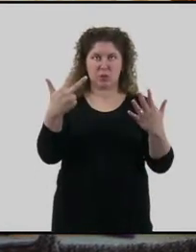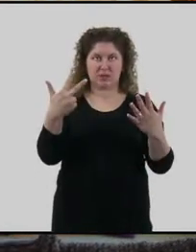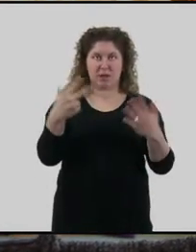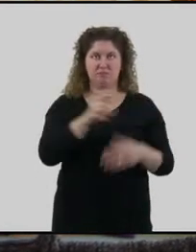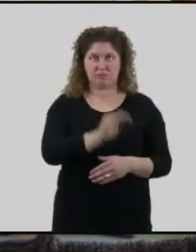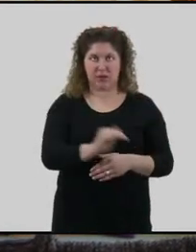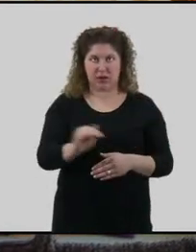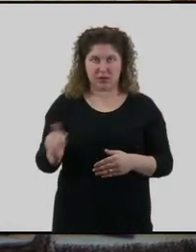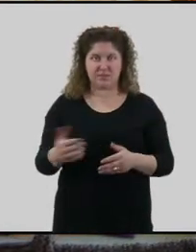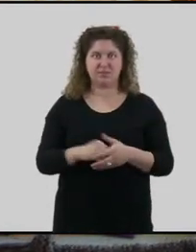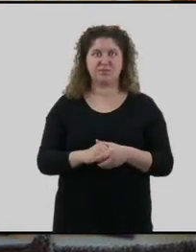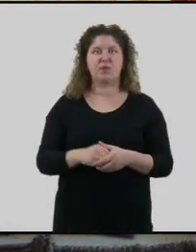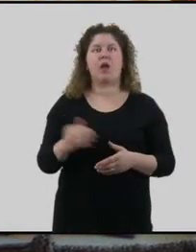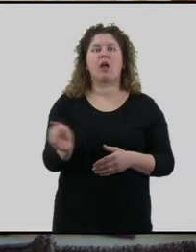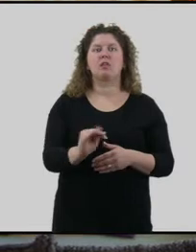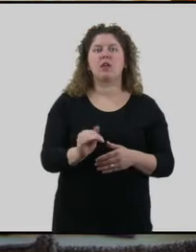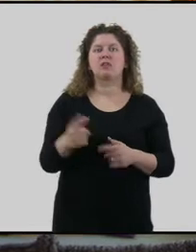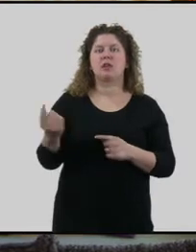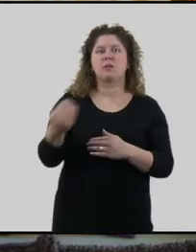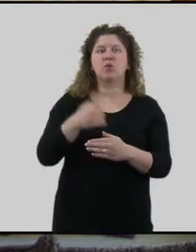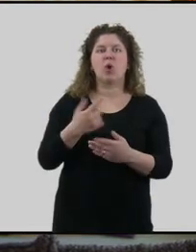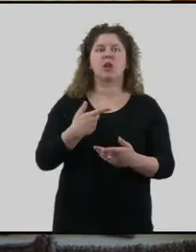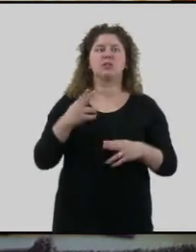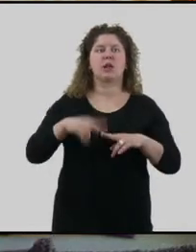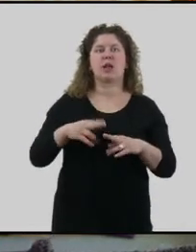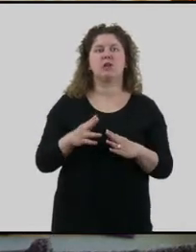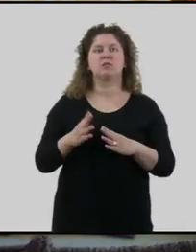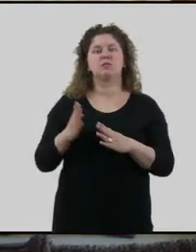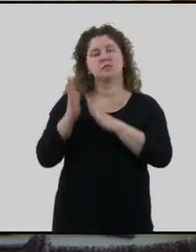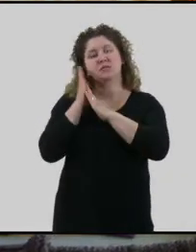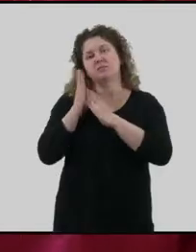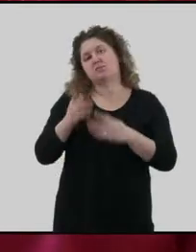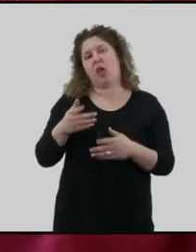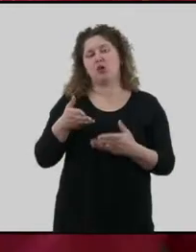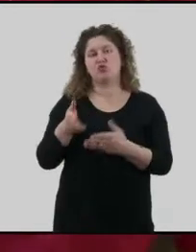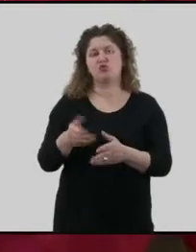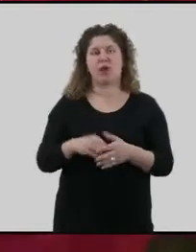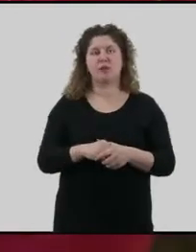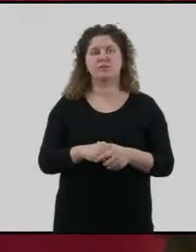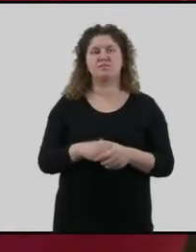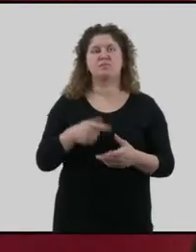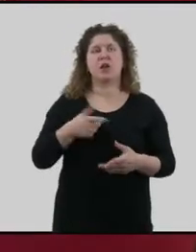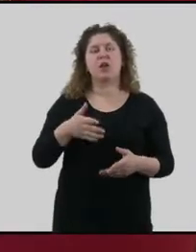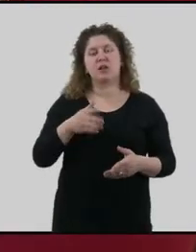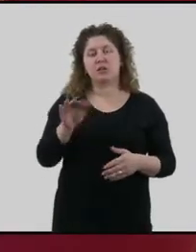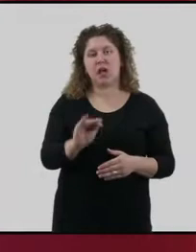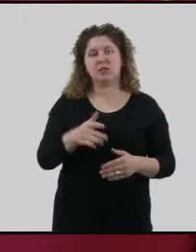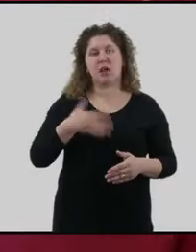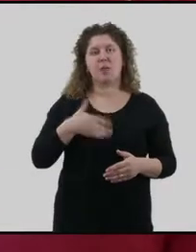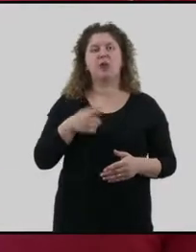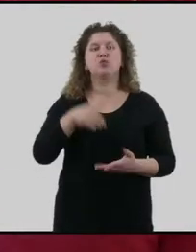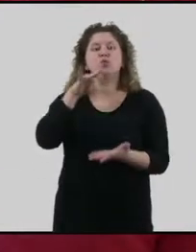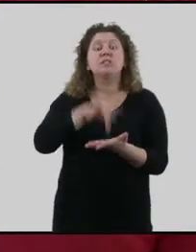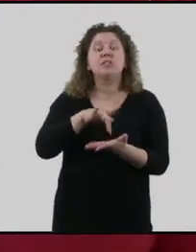djece. Djeca nam dolaze na smještaj i rješenjem nadležnih centara za socijalnu skrb. Djeca i mladi su u središtu svih aktivnosti